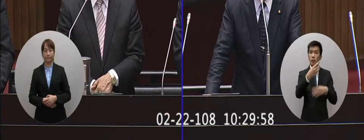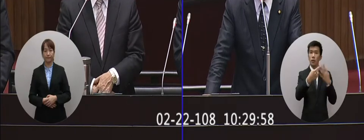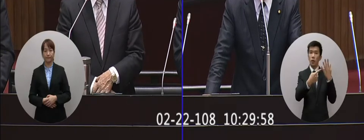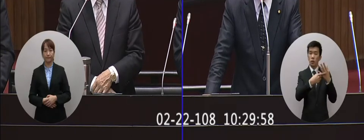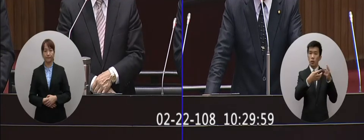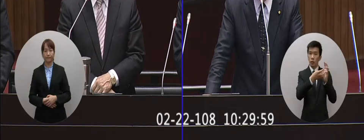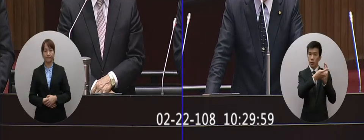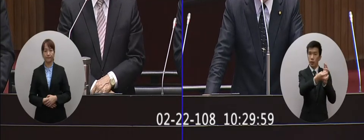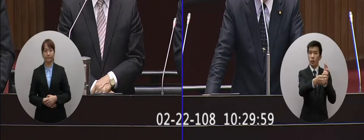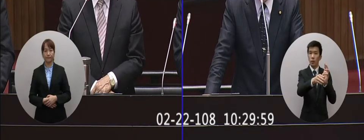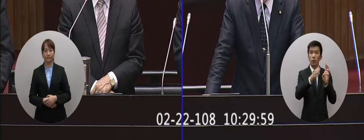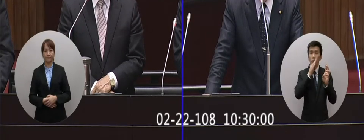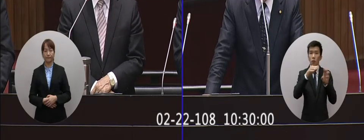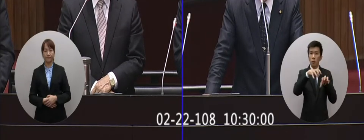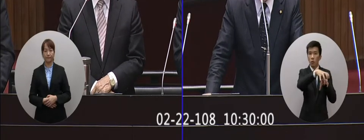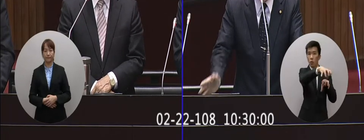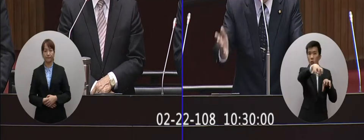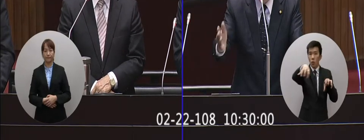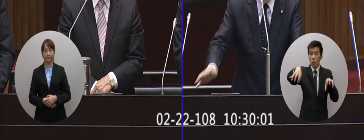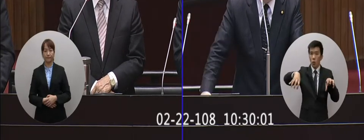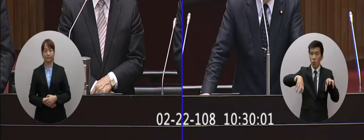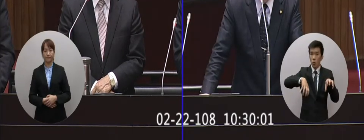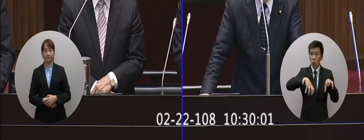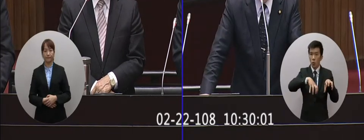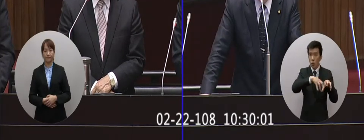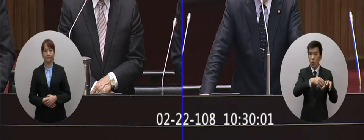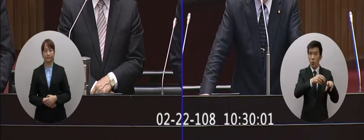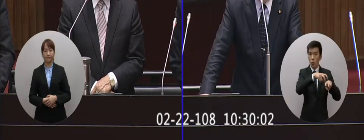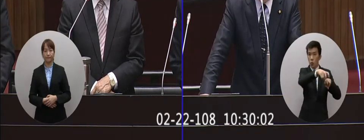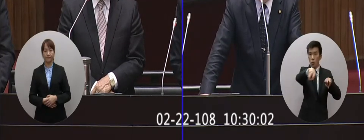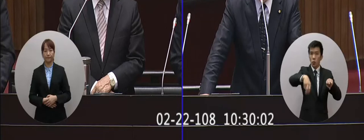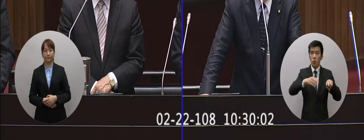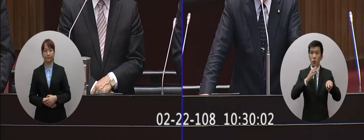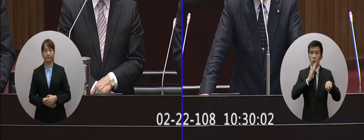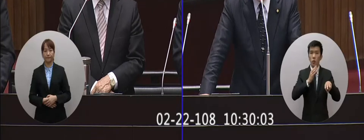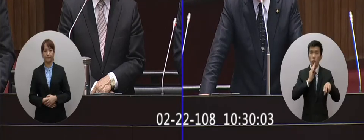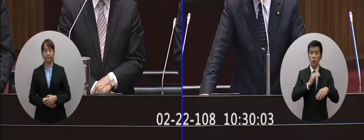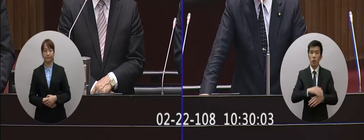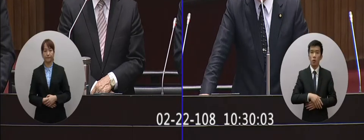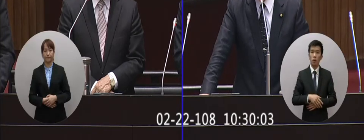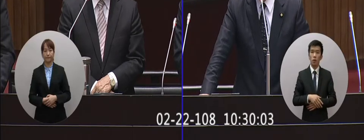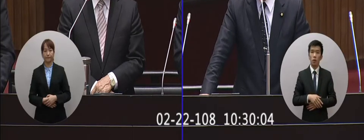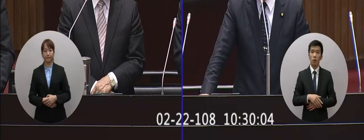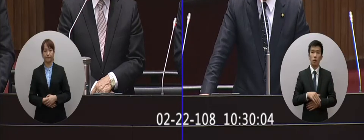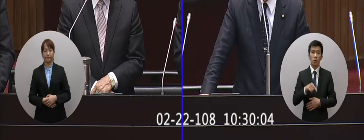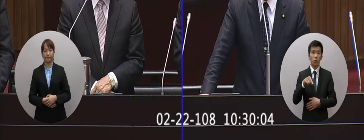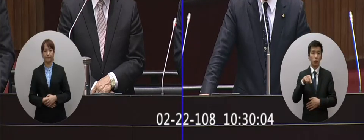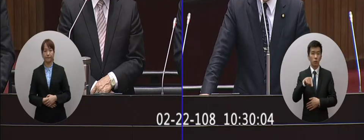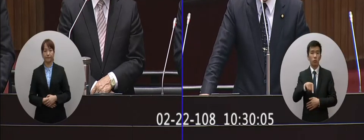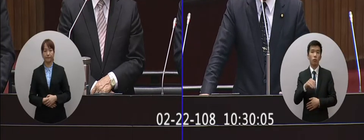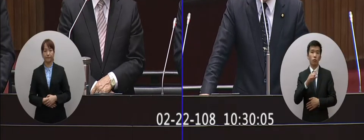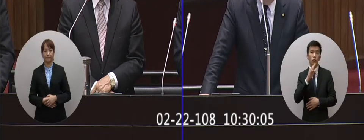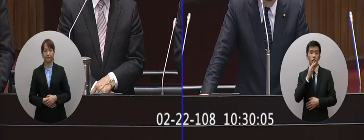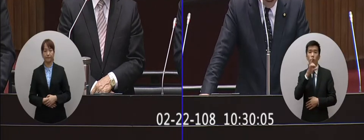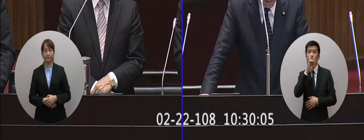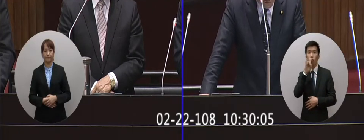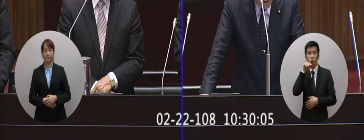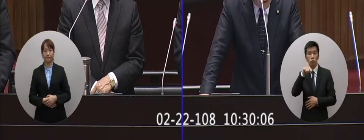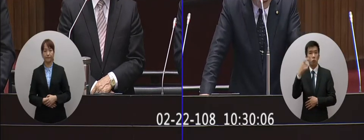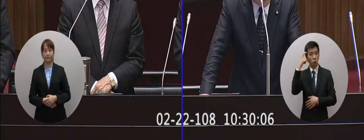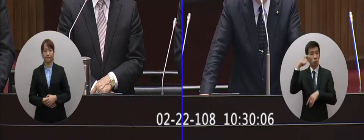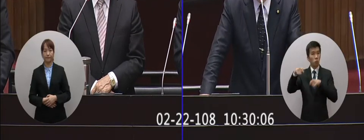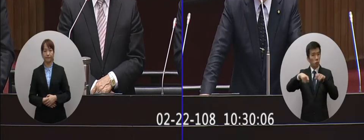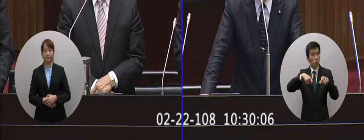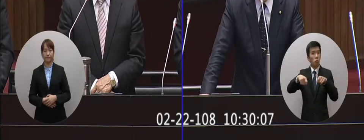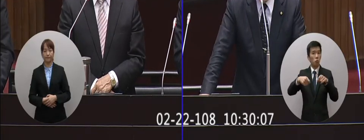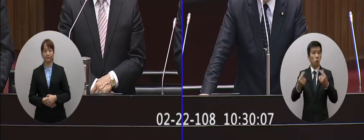它是用环形的方式，也就是嘉隆部长他在台中推的三所线的道理是一样的，